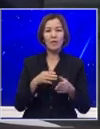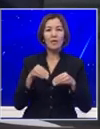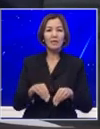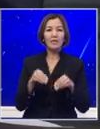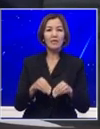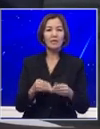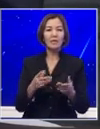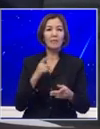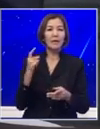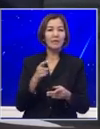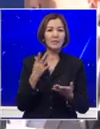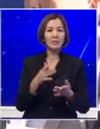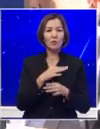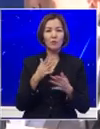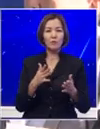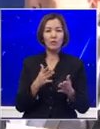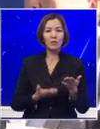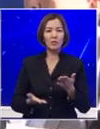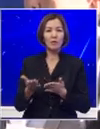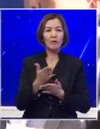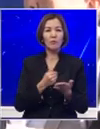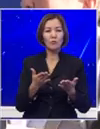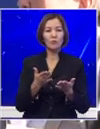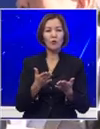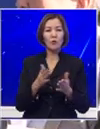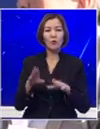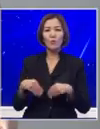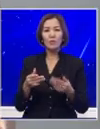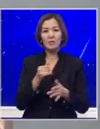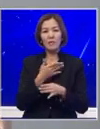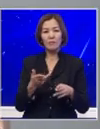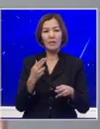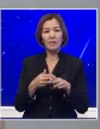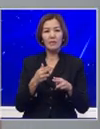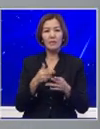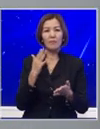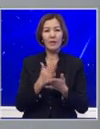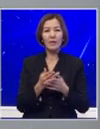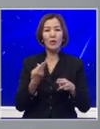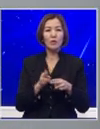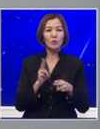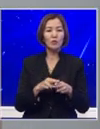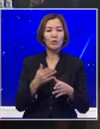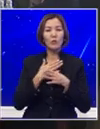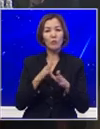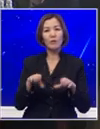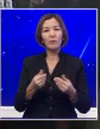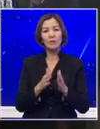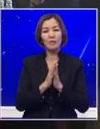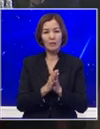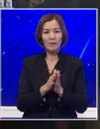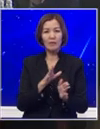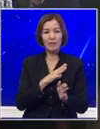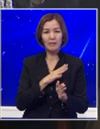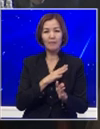егіп дала төсін емгендердің басым бөлігі жинап алған өнімін өткізе алмай отырған көрінеді. Сондықтан көмек берсе деген тілектерін